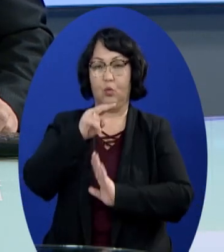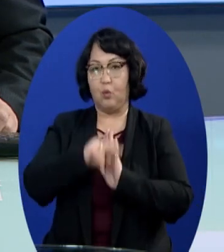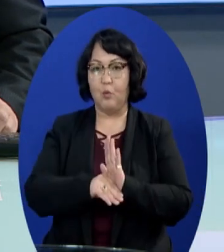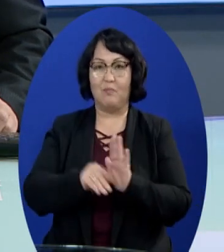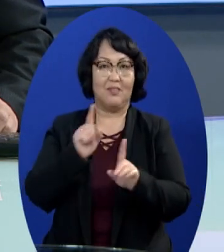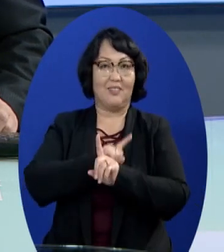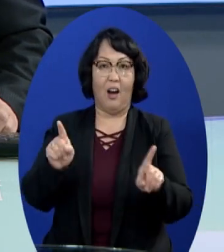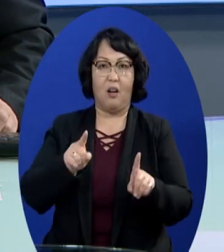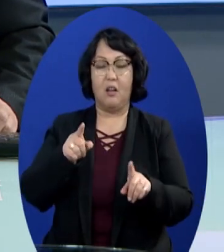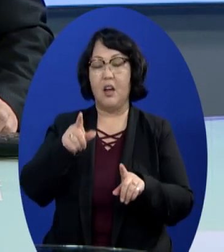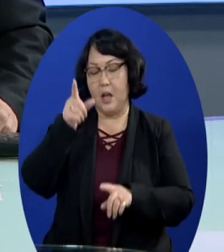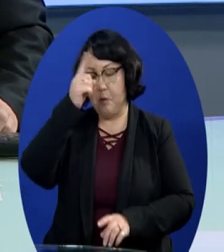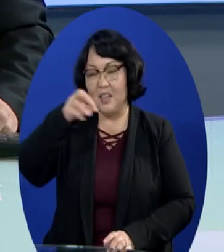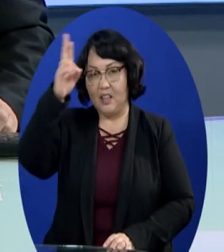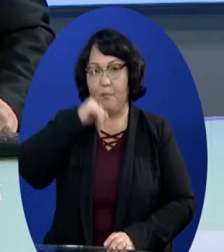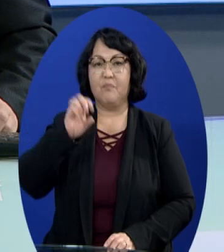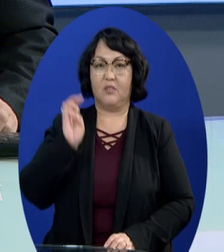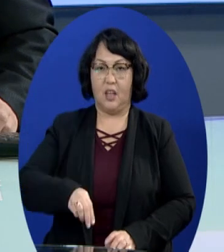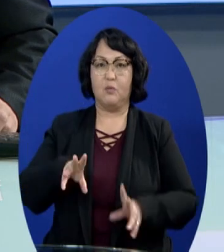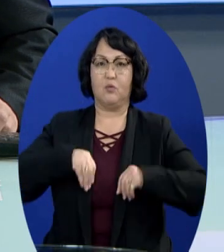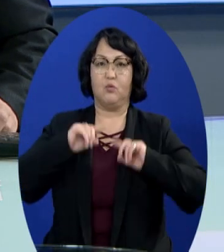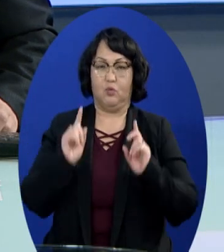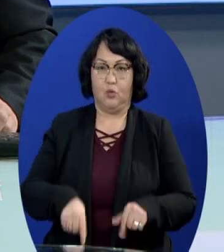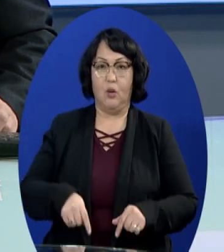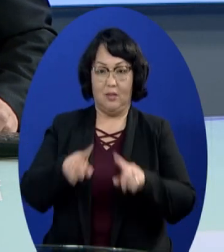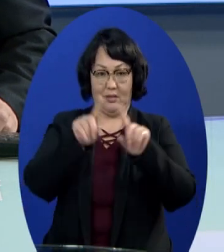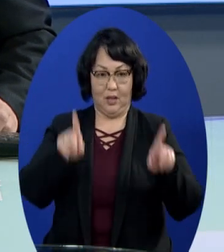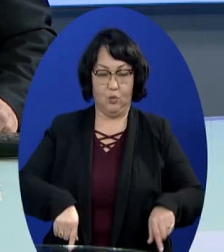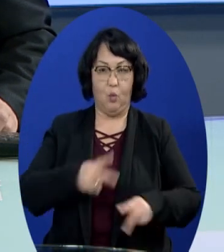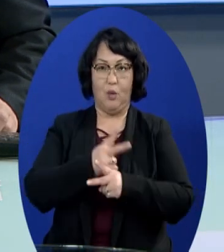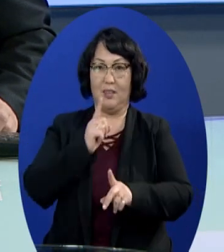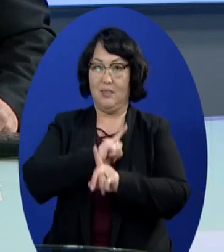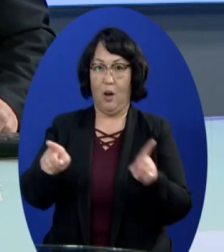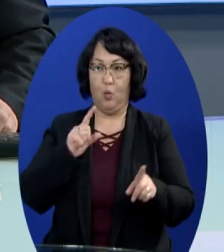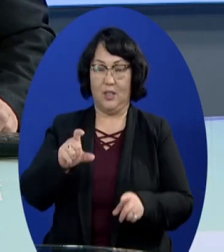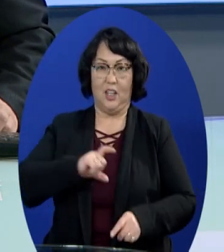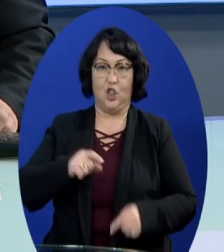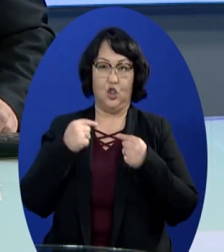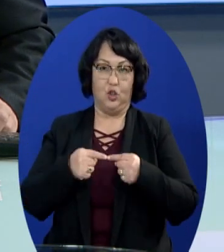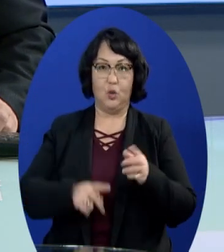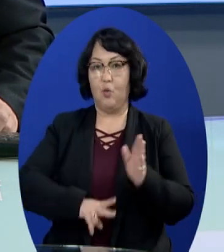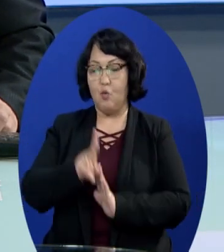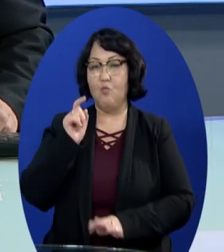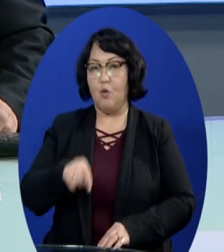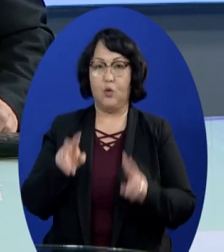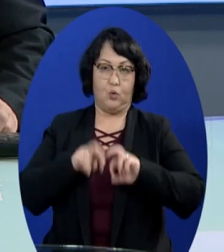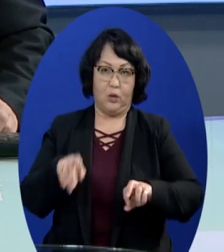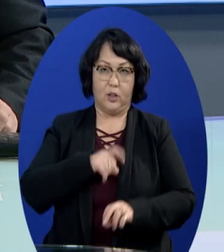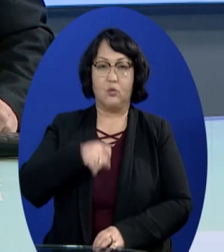яам хүлээн зөвшөөрч байна. Цаасан дээр буусан хууль журмыг мөрддөггүй байдал хүний эрхийн зөрчил үүсгдэгэ гэж судлаачид хэлж